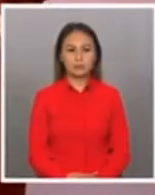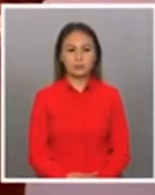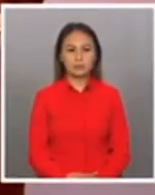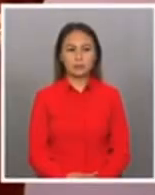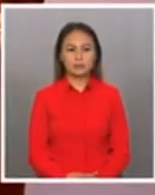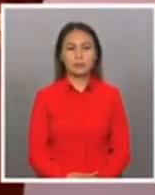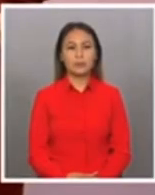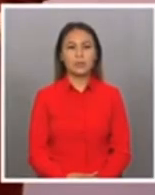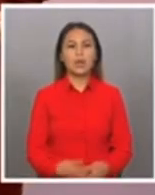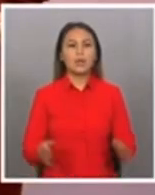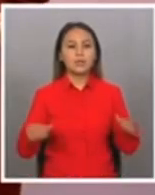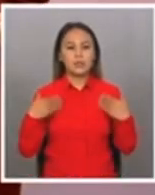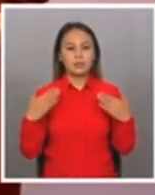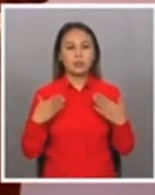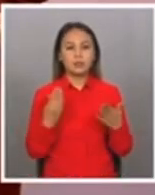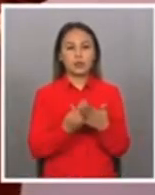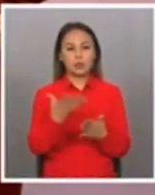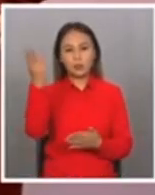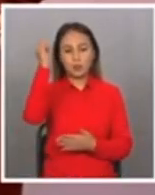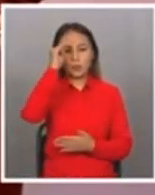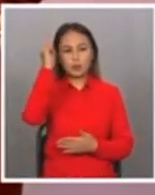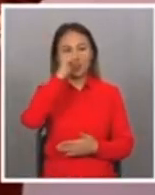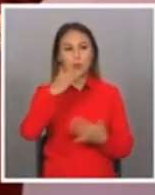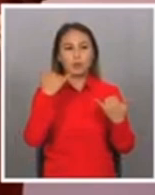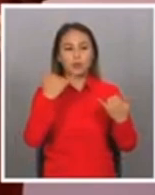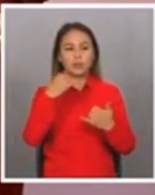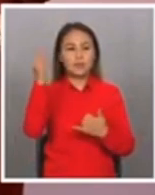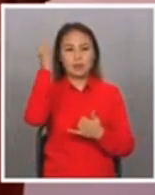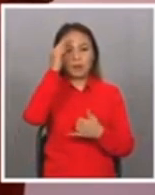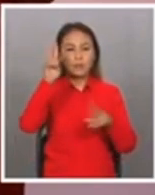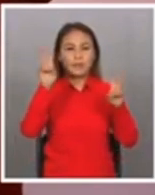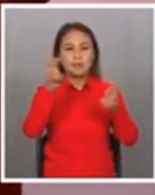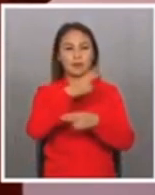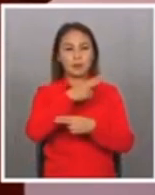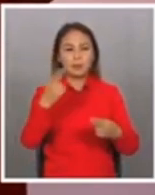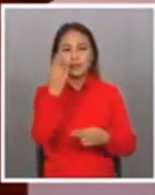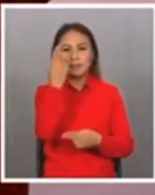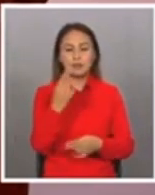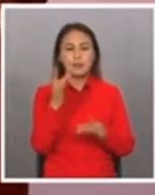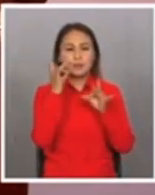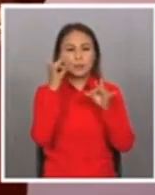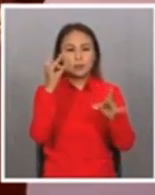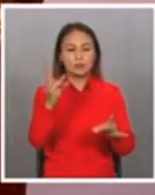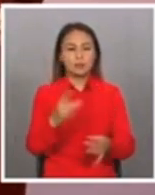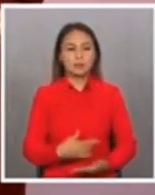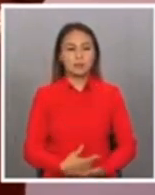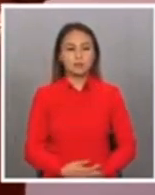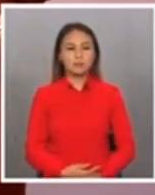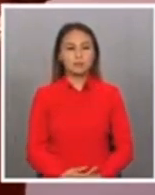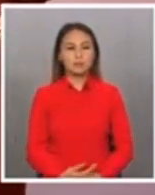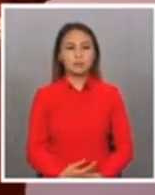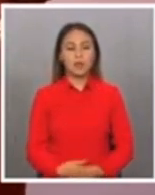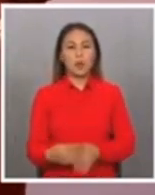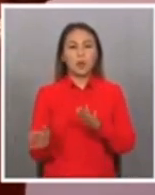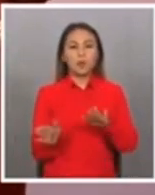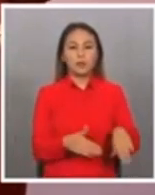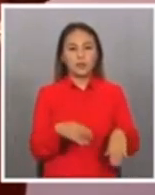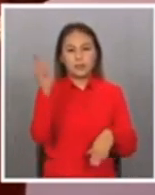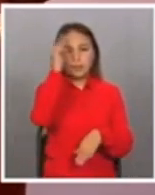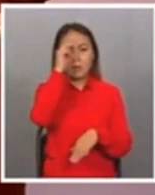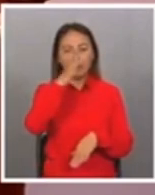Сәлеметсіңдер ме, құрметті оқушылар! Бүгінгі сабағымыздың тақырыбы Ц дыбысы. Өткен сабақта